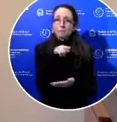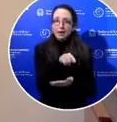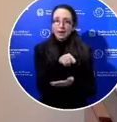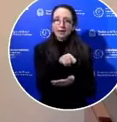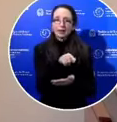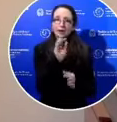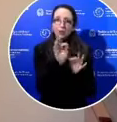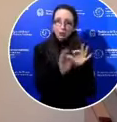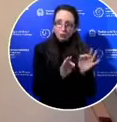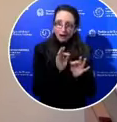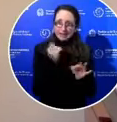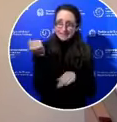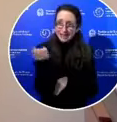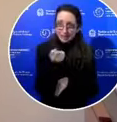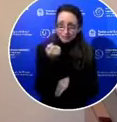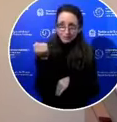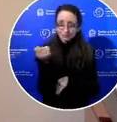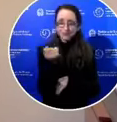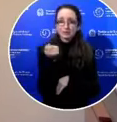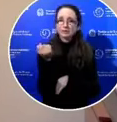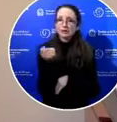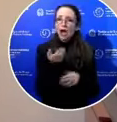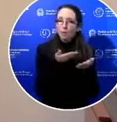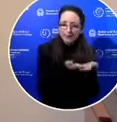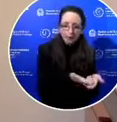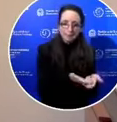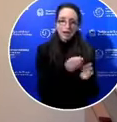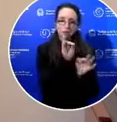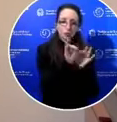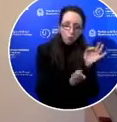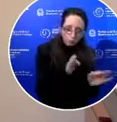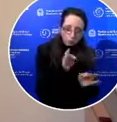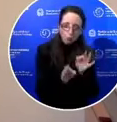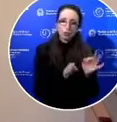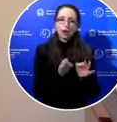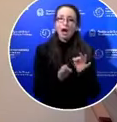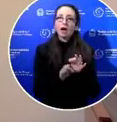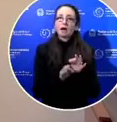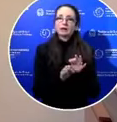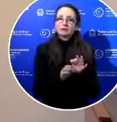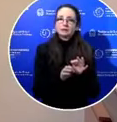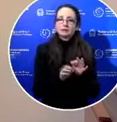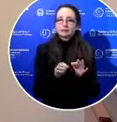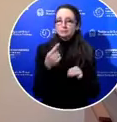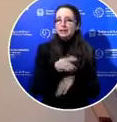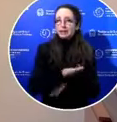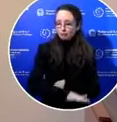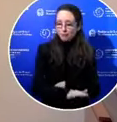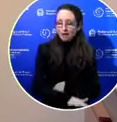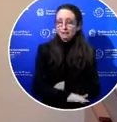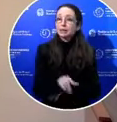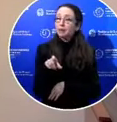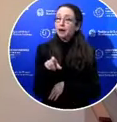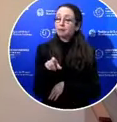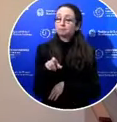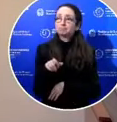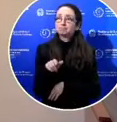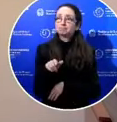servizi titolari delle funzioni di accompagnamento, cura, tutela, protezione dell'infanzia, in cui sia effettiva la logica dei